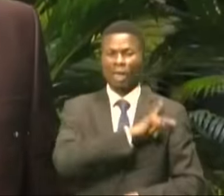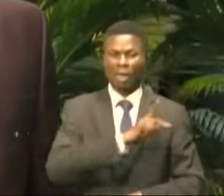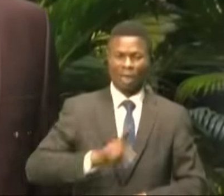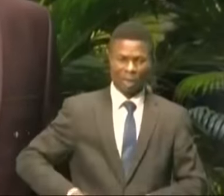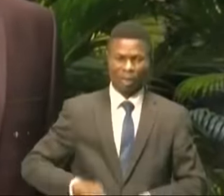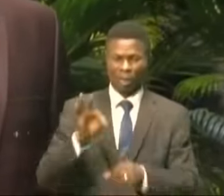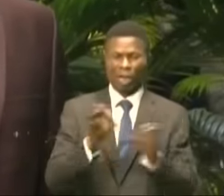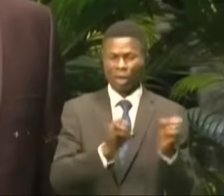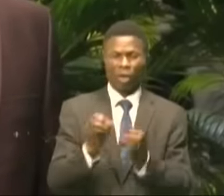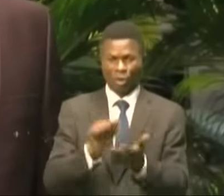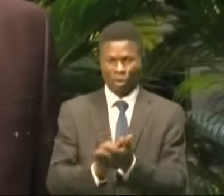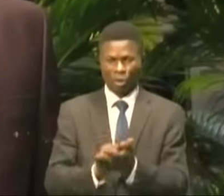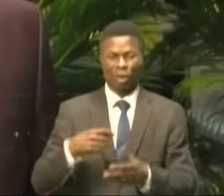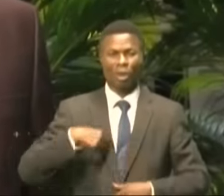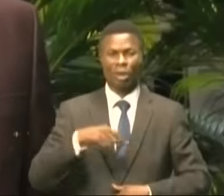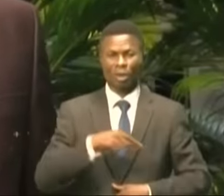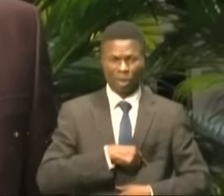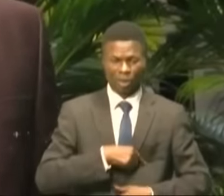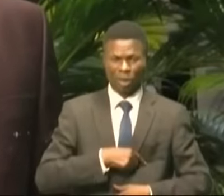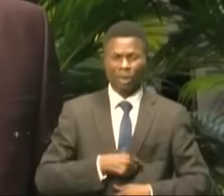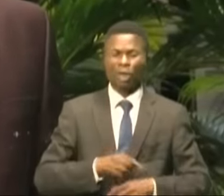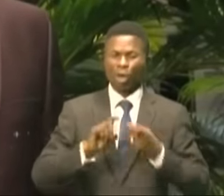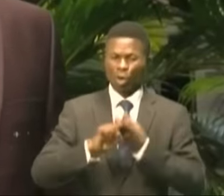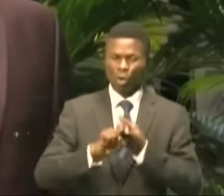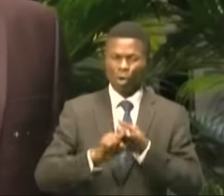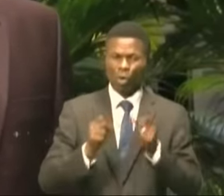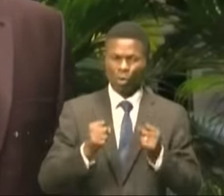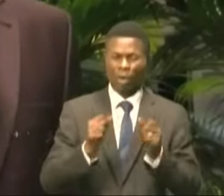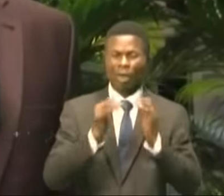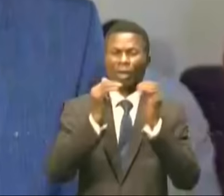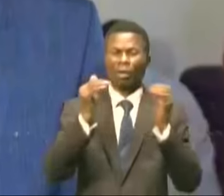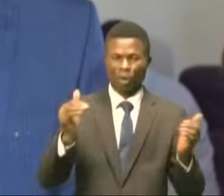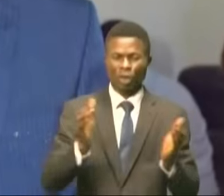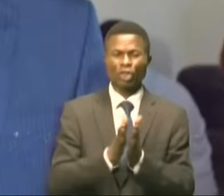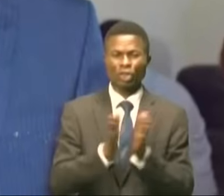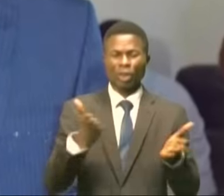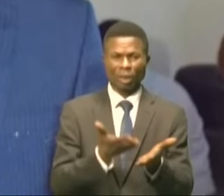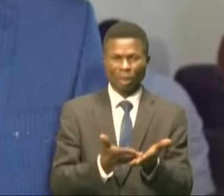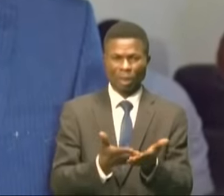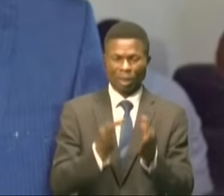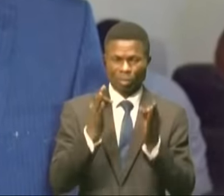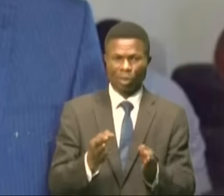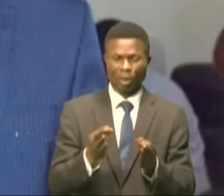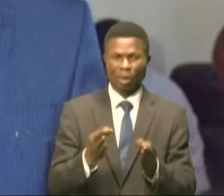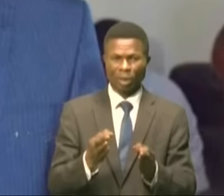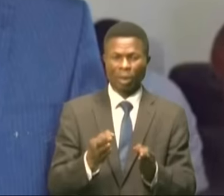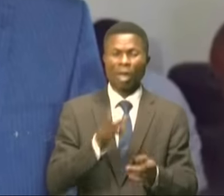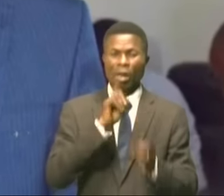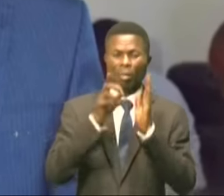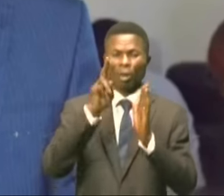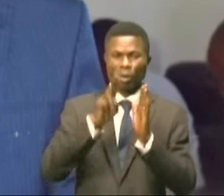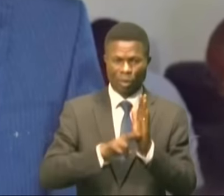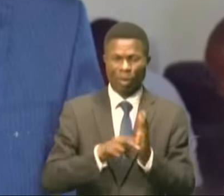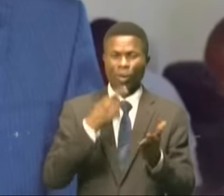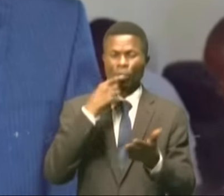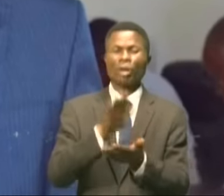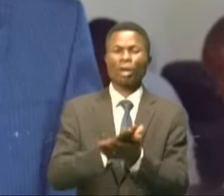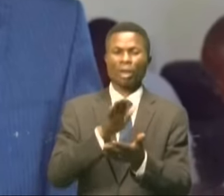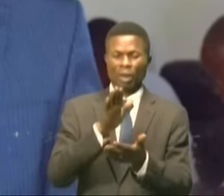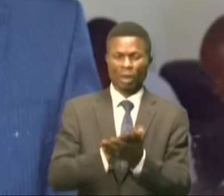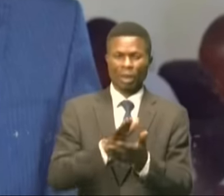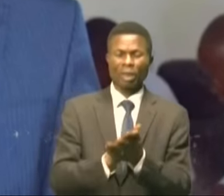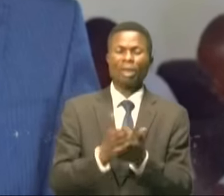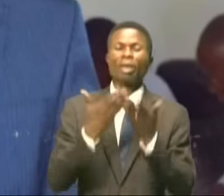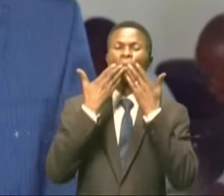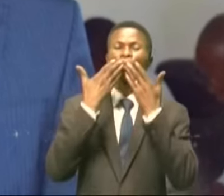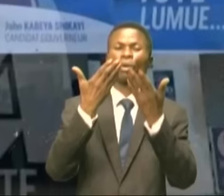très bonnes conditions, dans la sérénité et dans la paix totale. Mais moi, je tiens fermement à féliciter, à